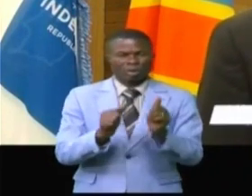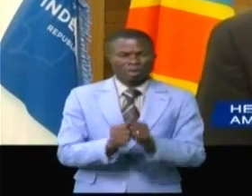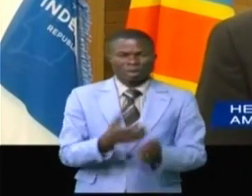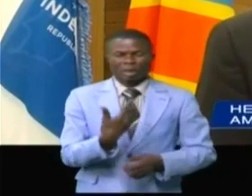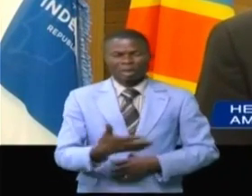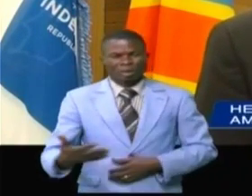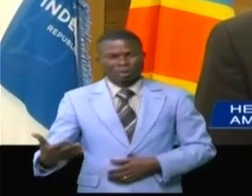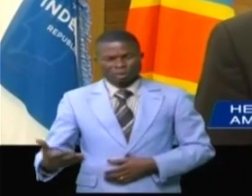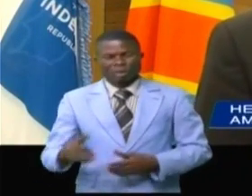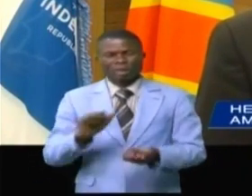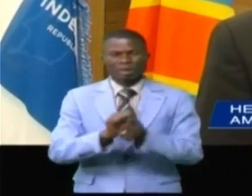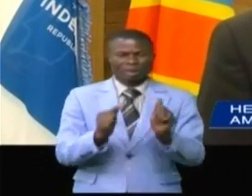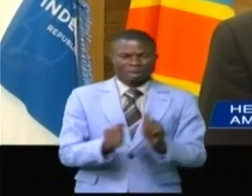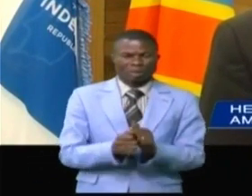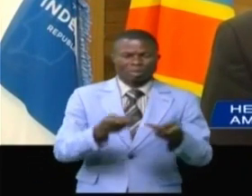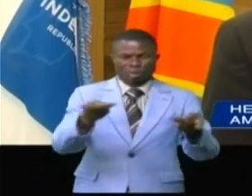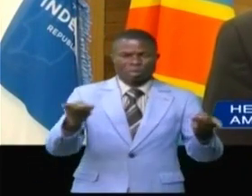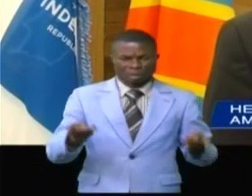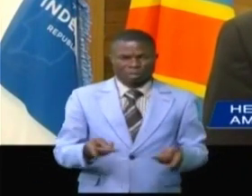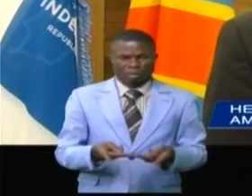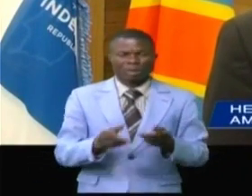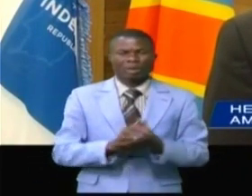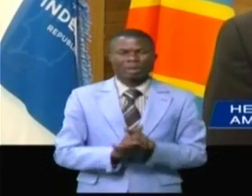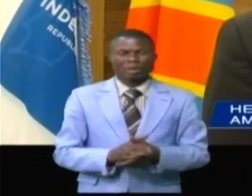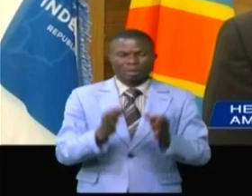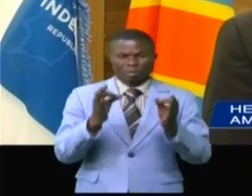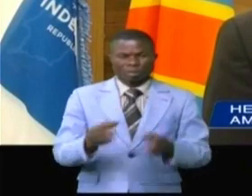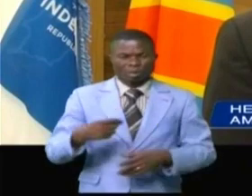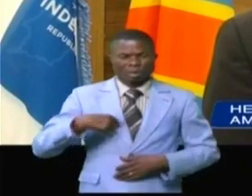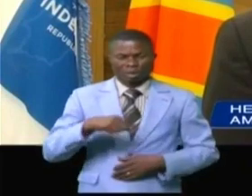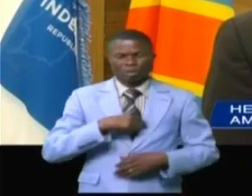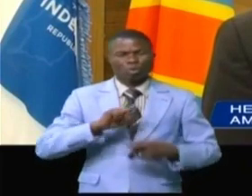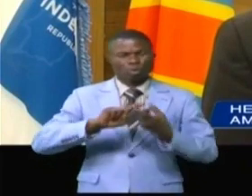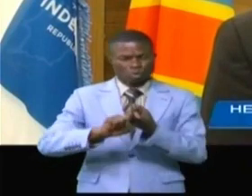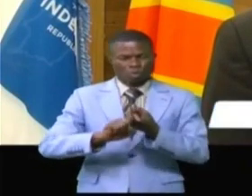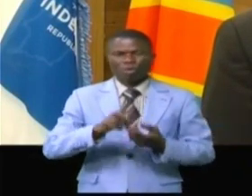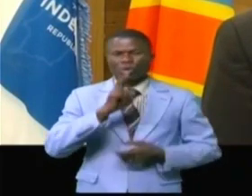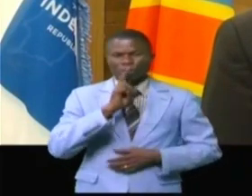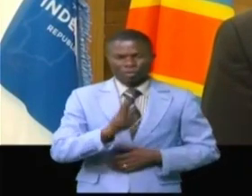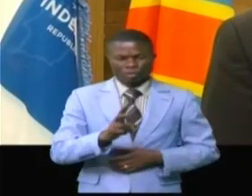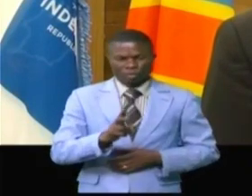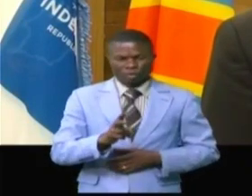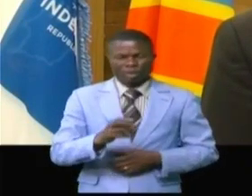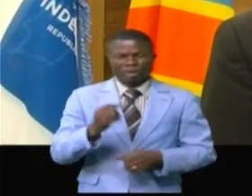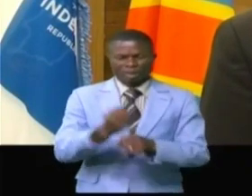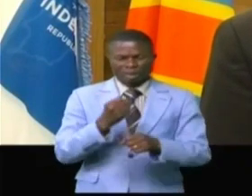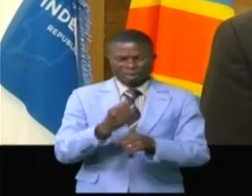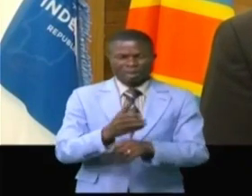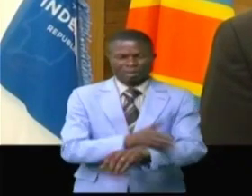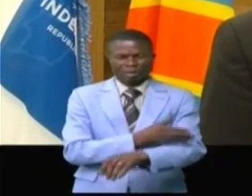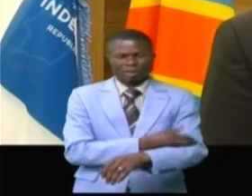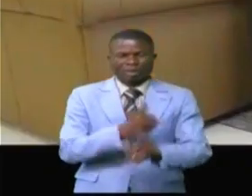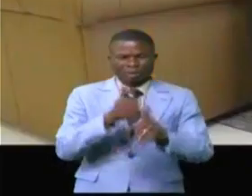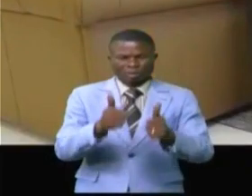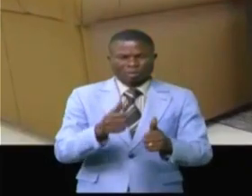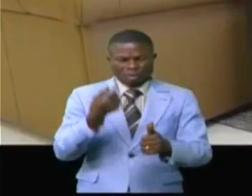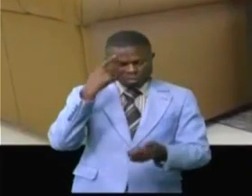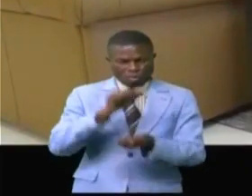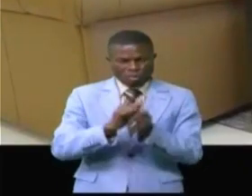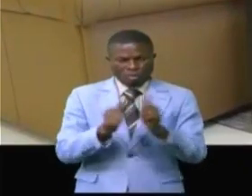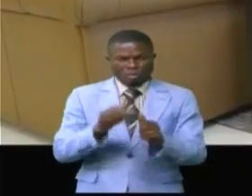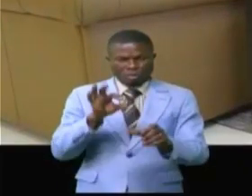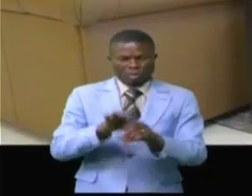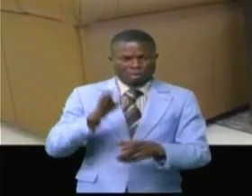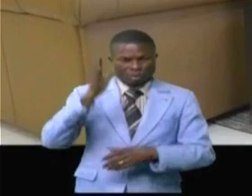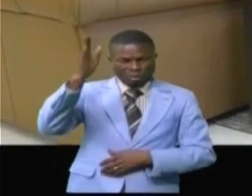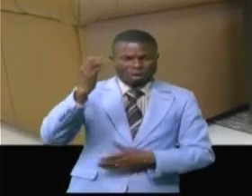logistiques, géographiques, mais on a vraiment confiance qu'un très bon travail va être fait par la CENI. Le diplomate